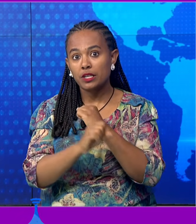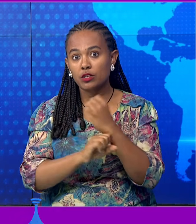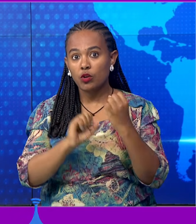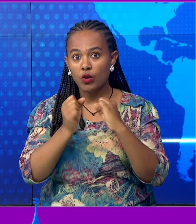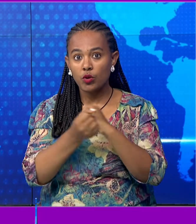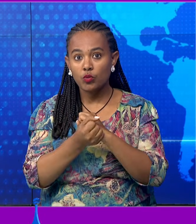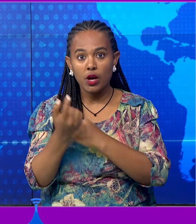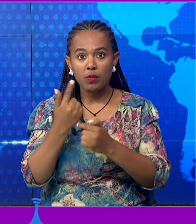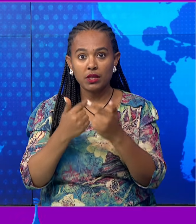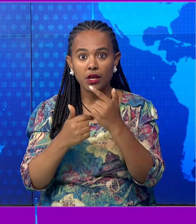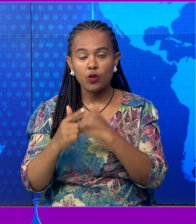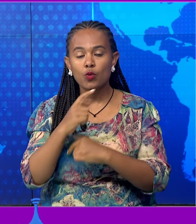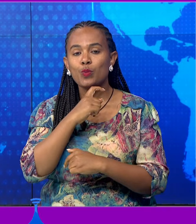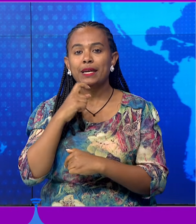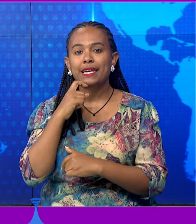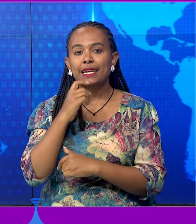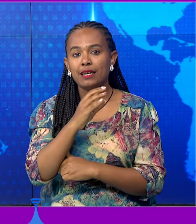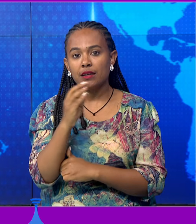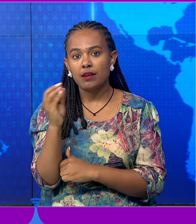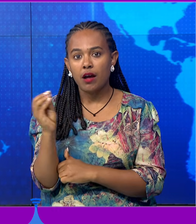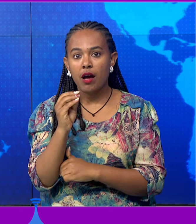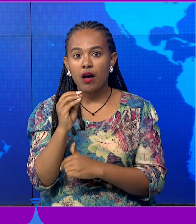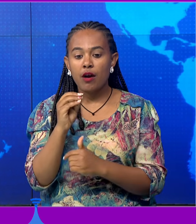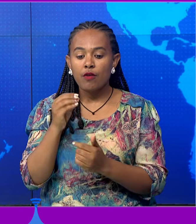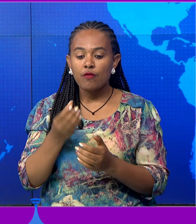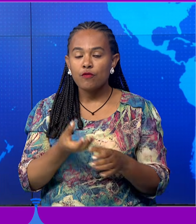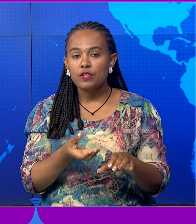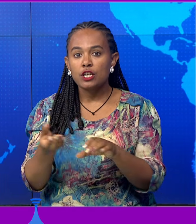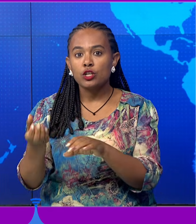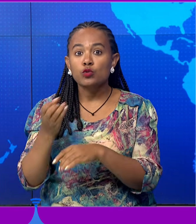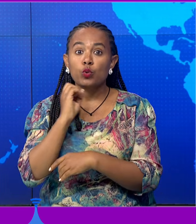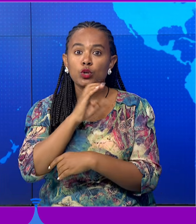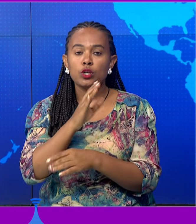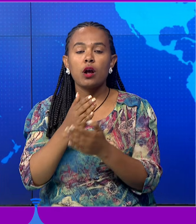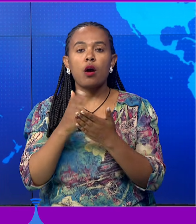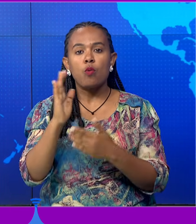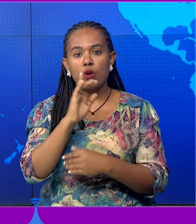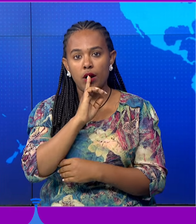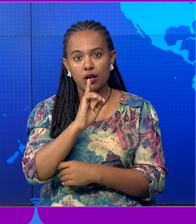እኮ በደረቅና ፍሳሽ ቆሻሻ አወጋገር ነው።